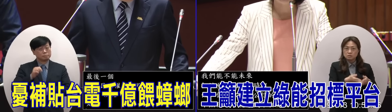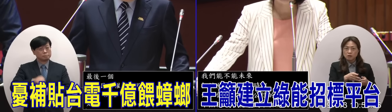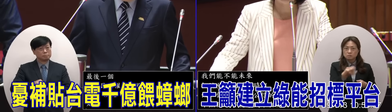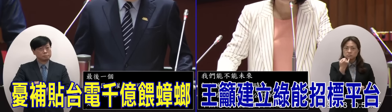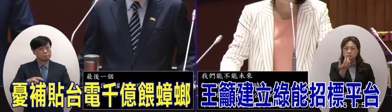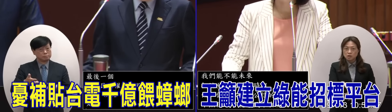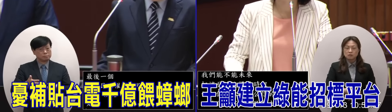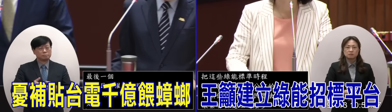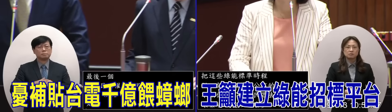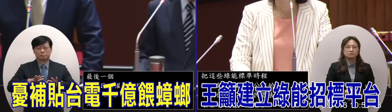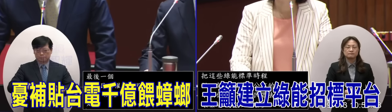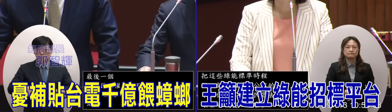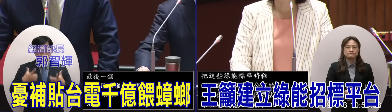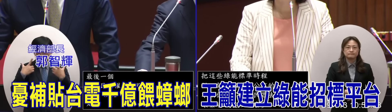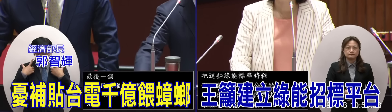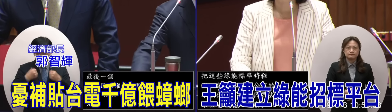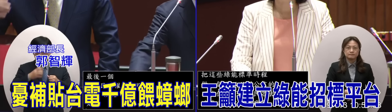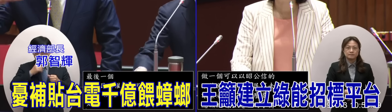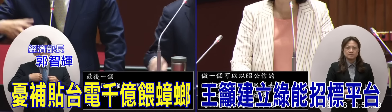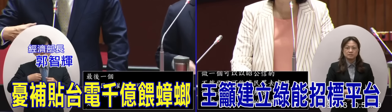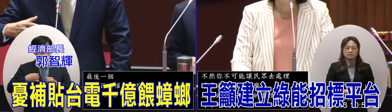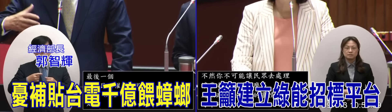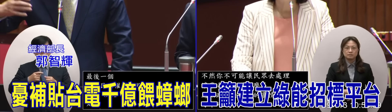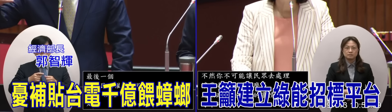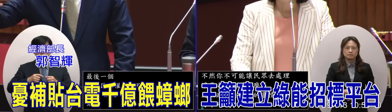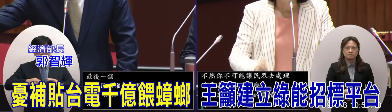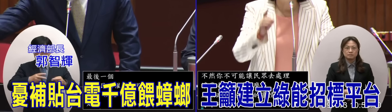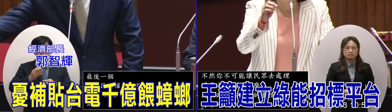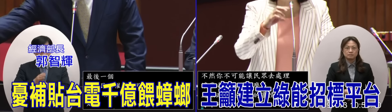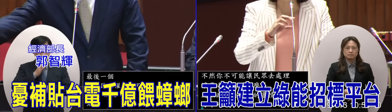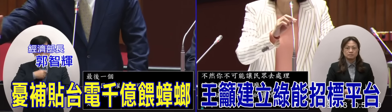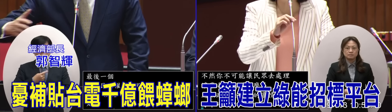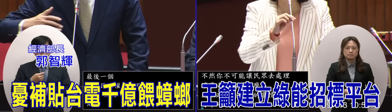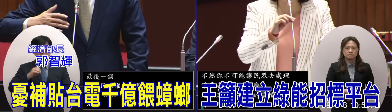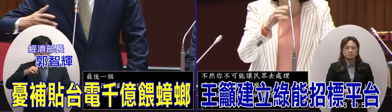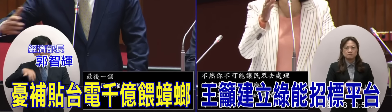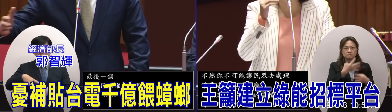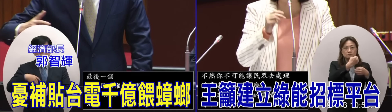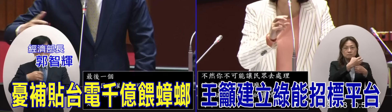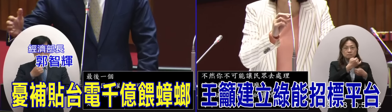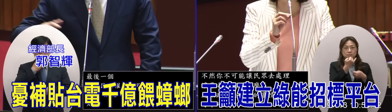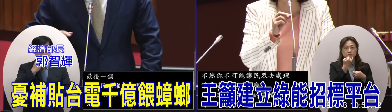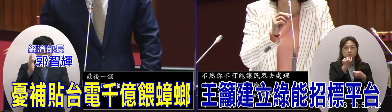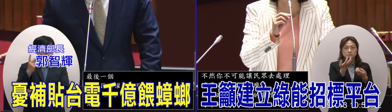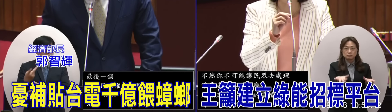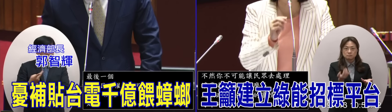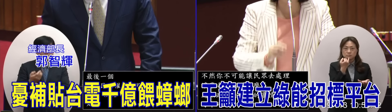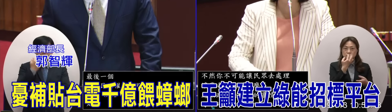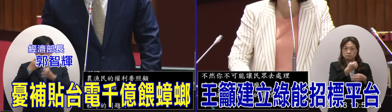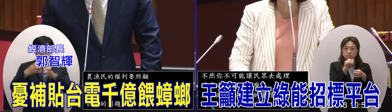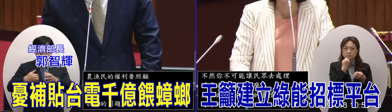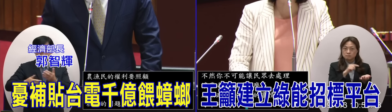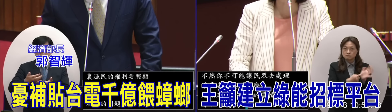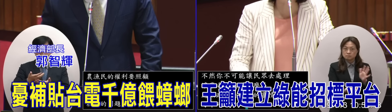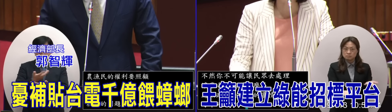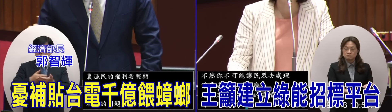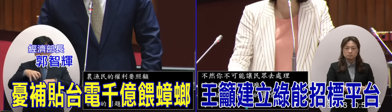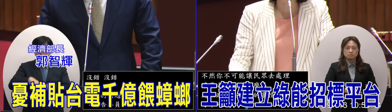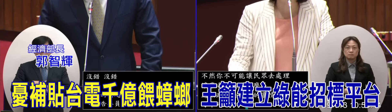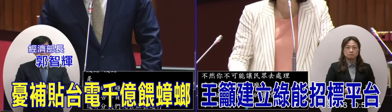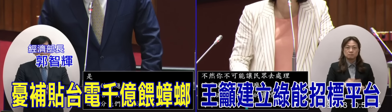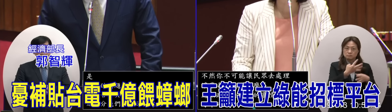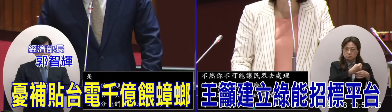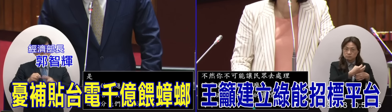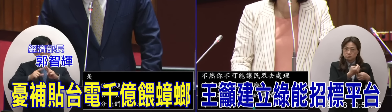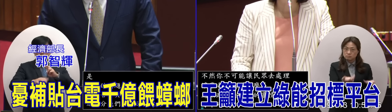部分呢，我们现在正在进行中央跟地方 政府什么时候出炉， 能够建立一个平台。 什么时候？ 我们应该